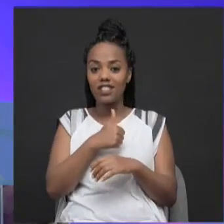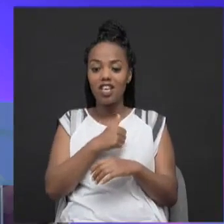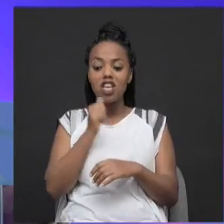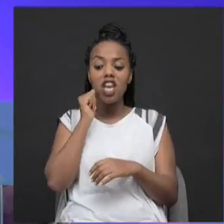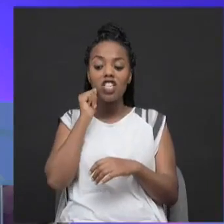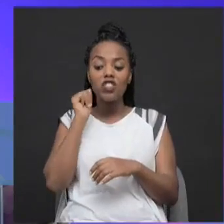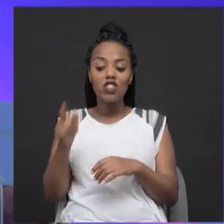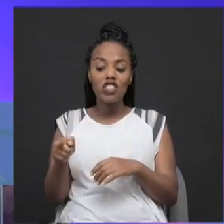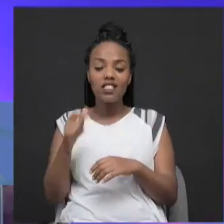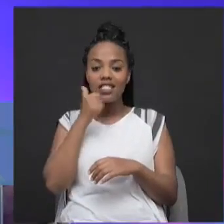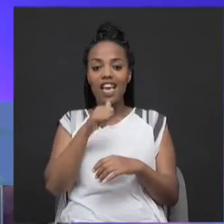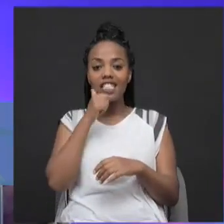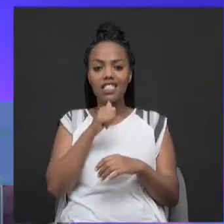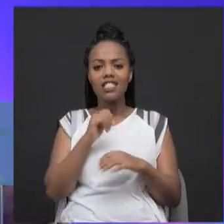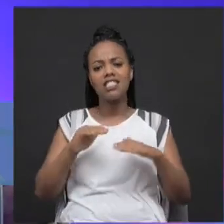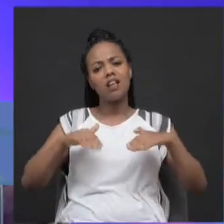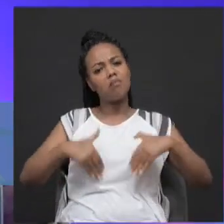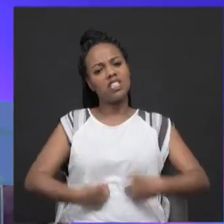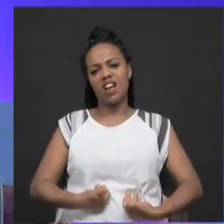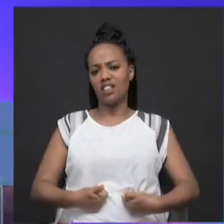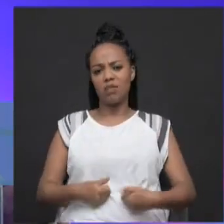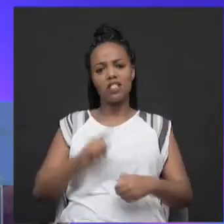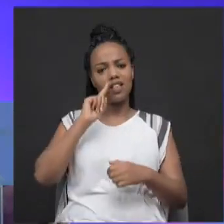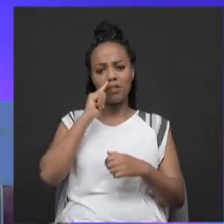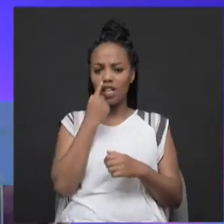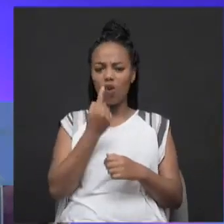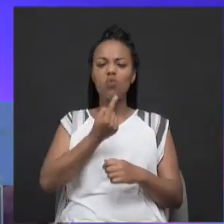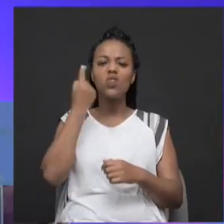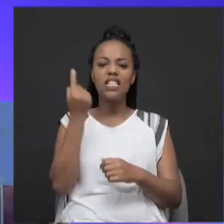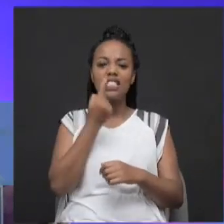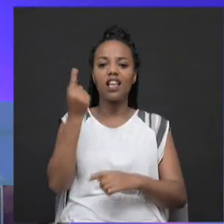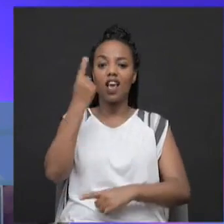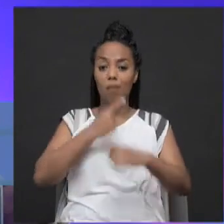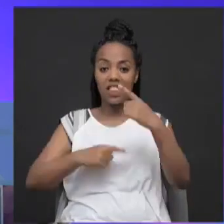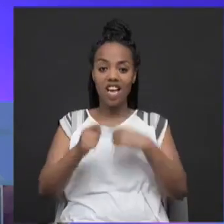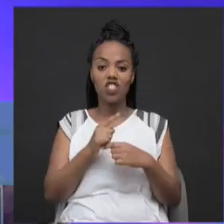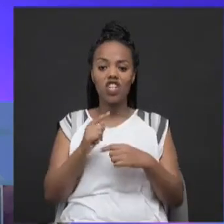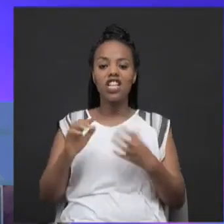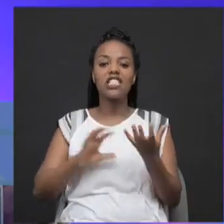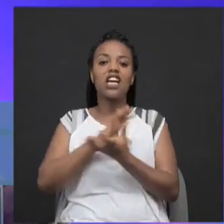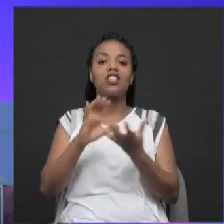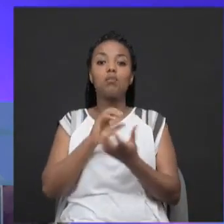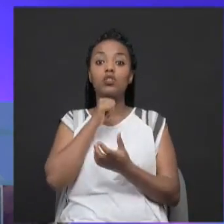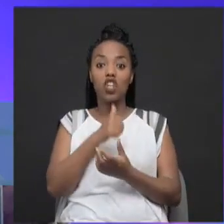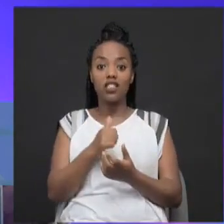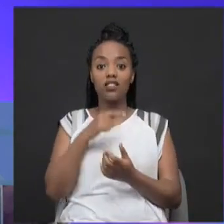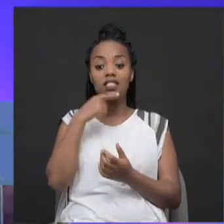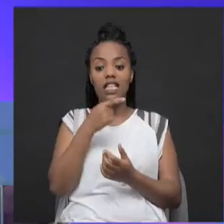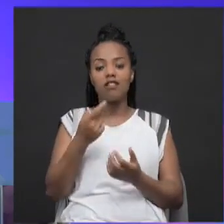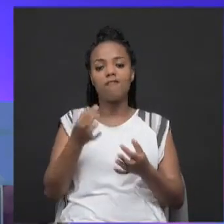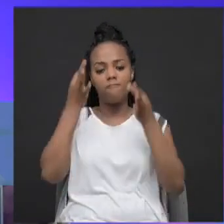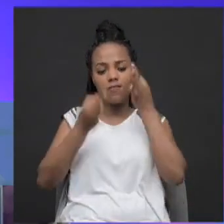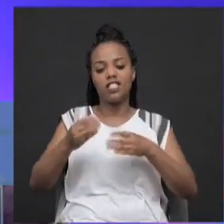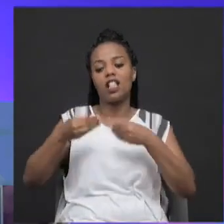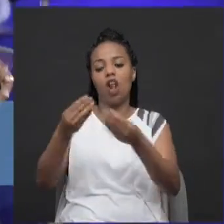የች መበለት ስለምታደክመኝ ሁሉ ጊዜም እየመጣች እንዳታውከኝ እፈርድላታለሁ